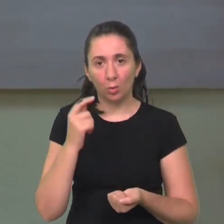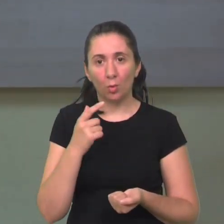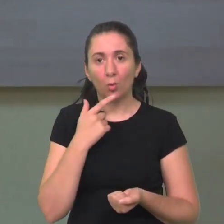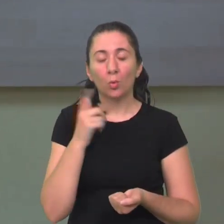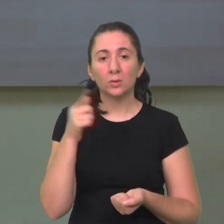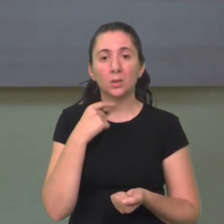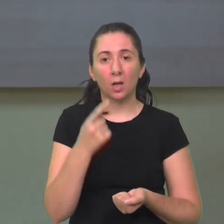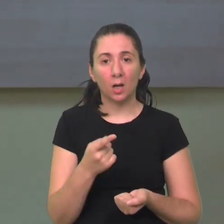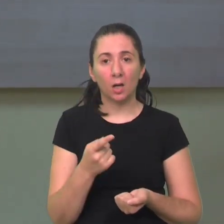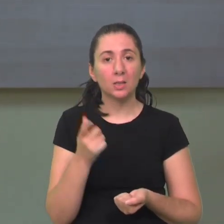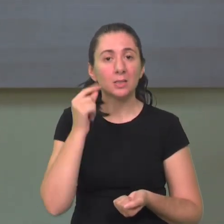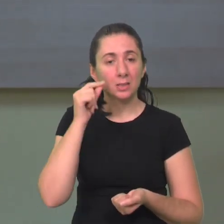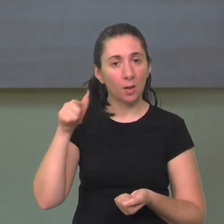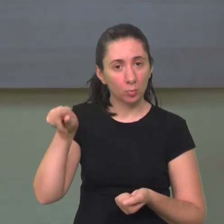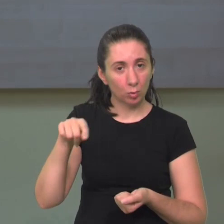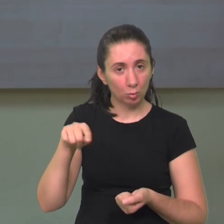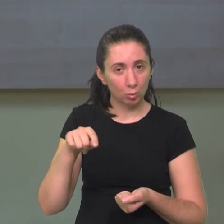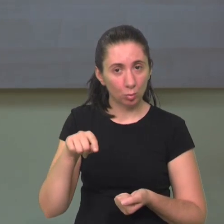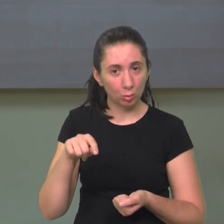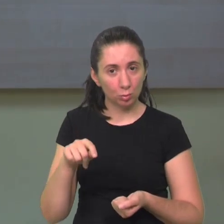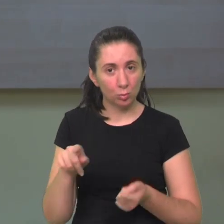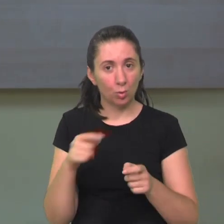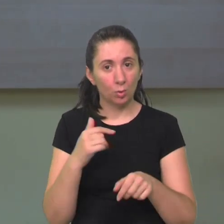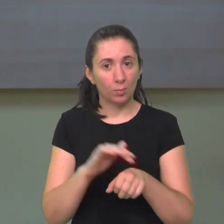ste spomenuli za muškarce.